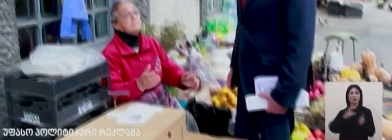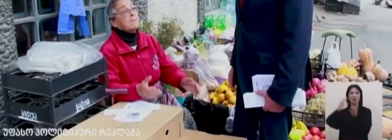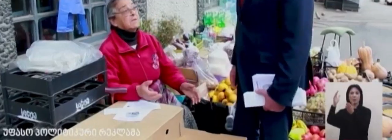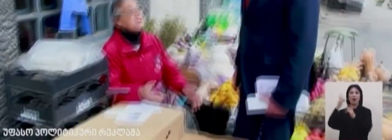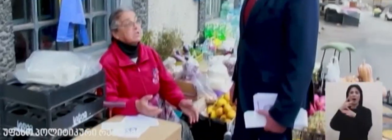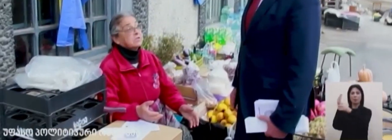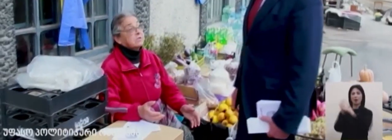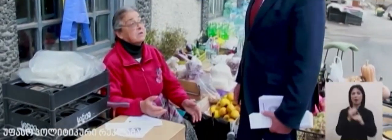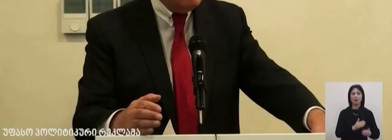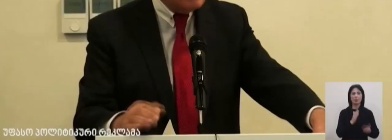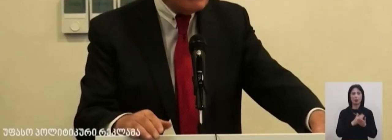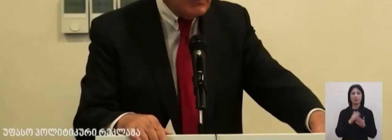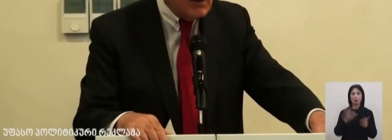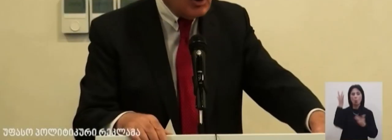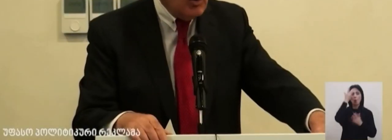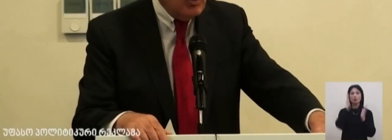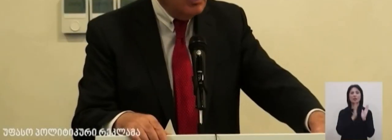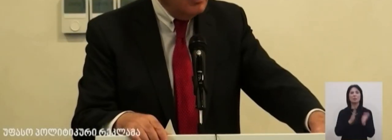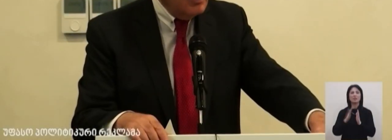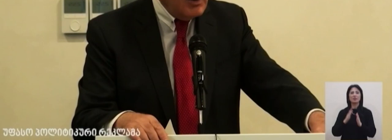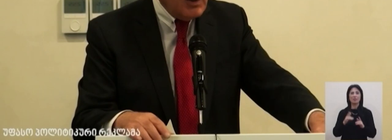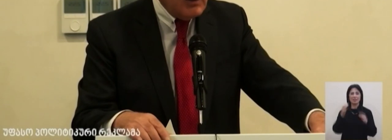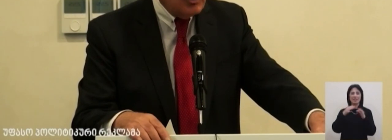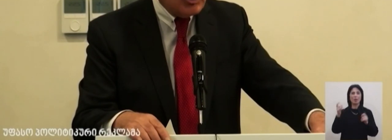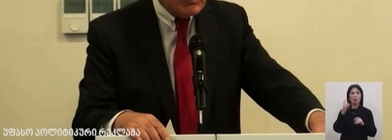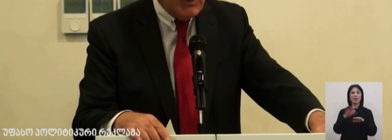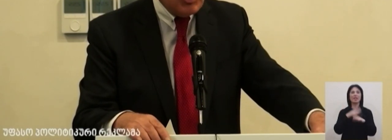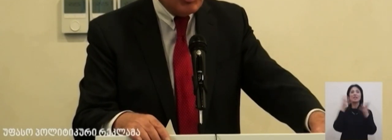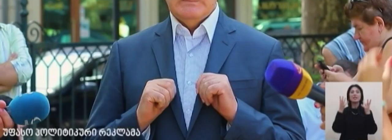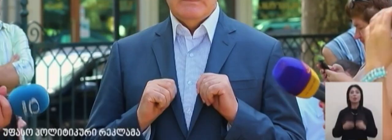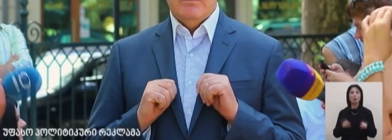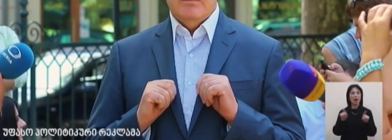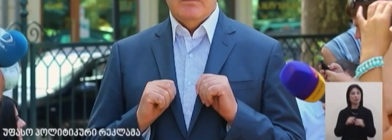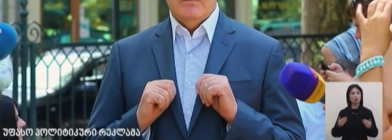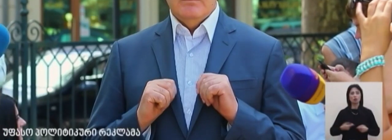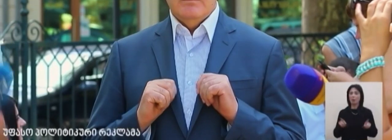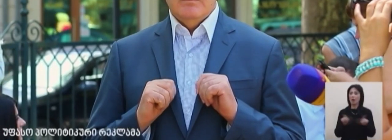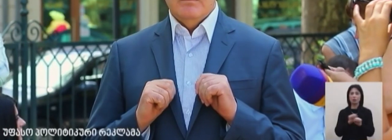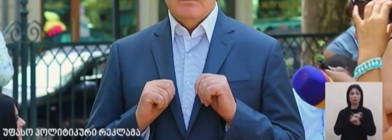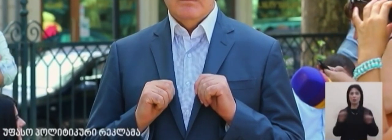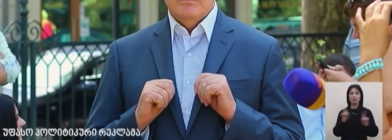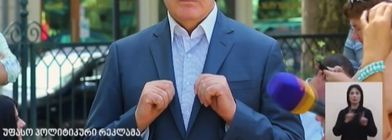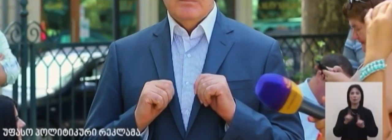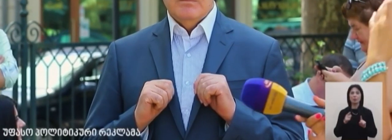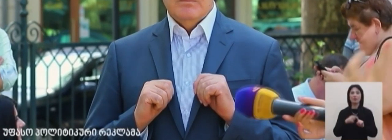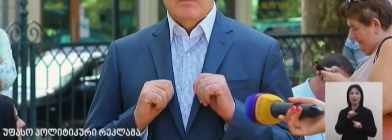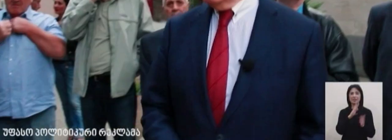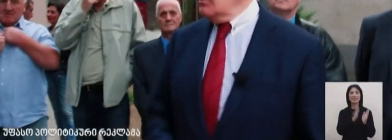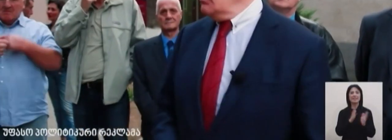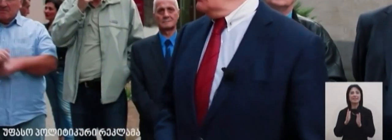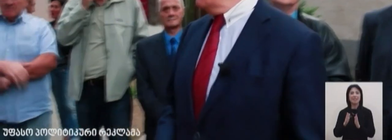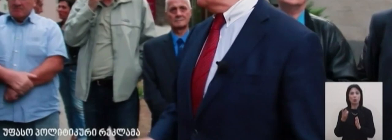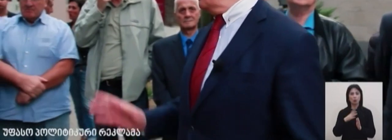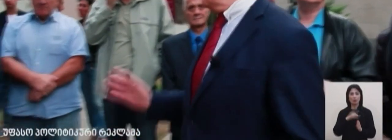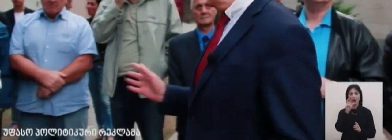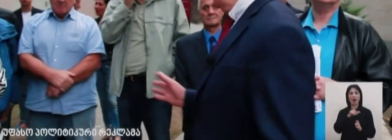მიიღო. დიდარი მდიდრდება, ღარიბი გატაკდება, მოჩვენებითია წესრიგიც, დემოკრატიაც, კეთილდღეობაც. ასე ცხოვრება აღარ შეიძლება. ქვეყანას